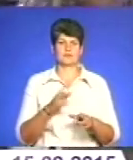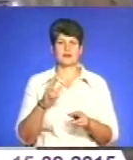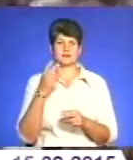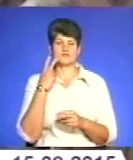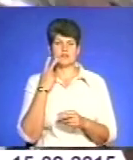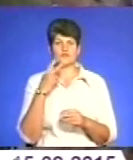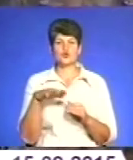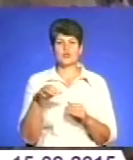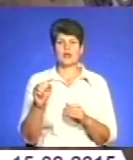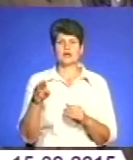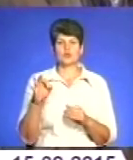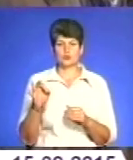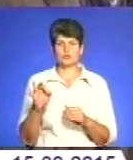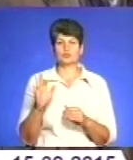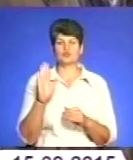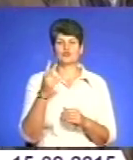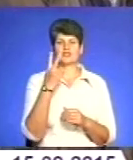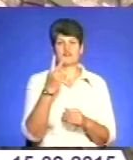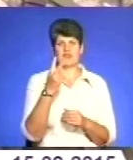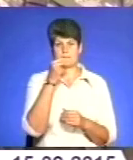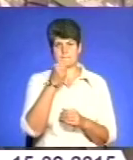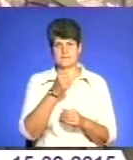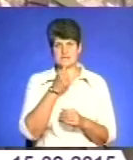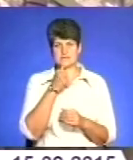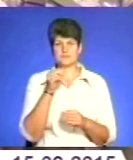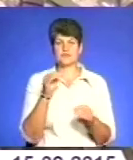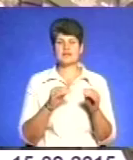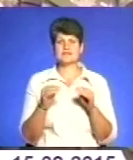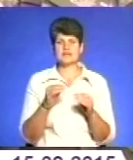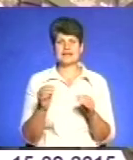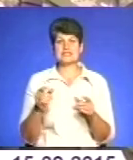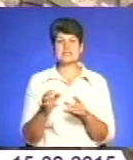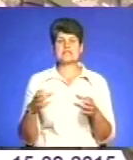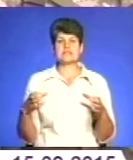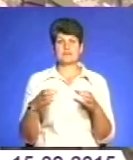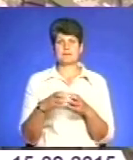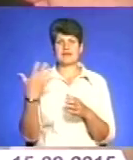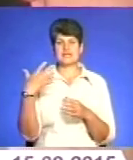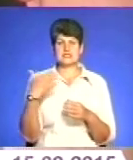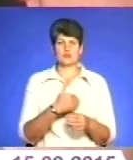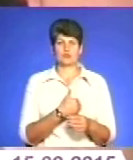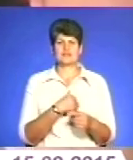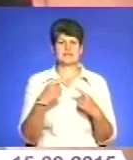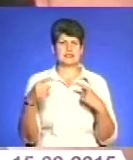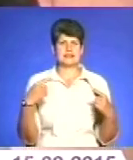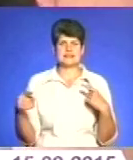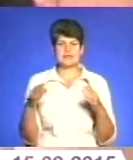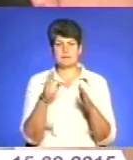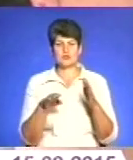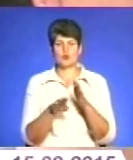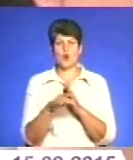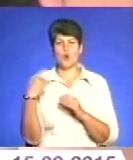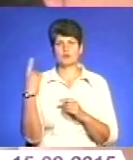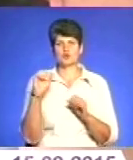У зоні АТО міліціонери проведуть 2 місяці. У складі зведеного загону 50 добровольців із різних підрозділів обласного